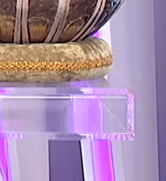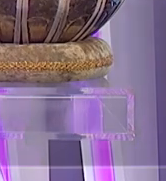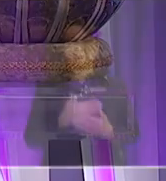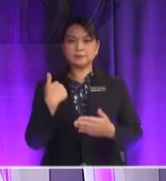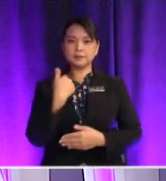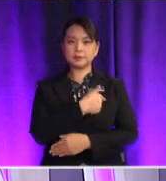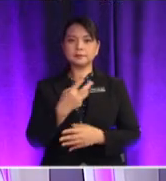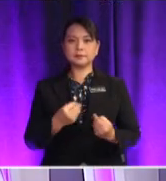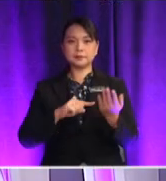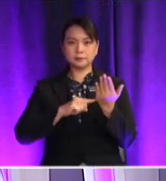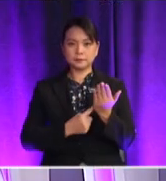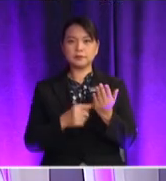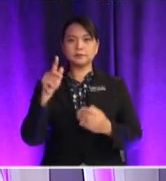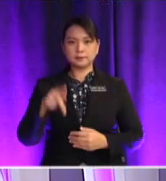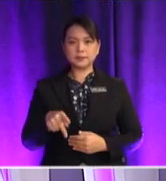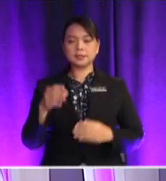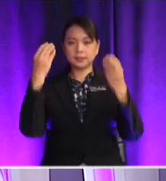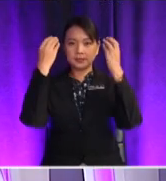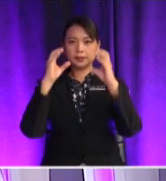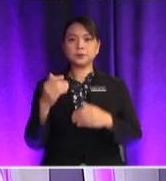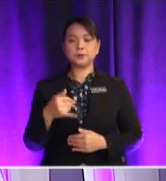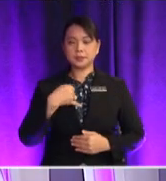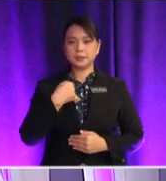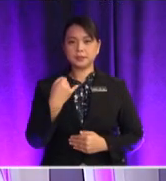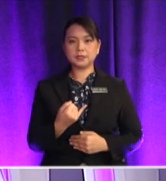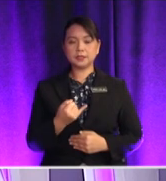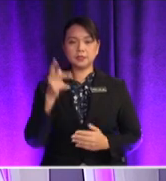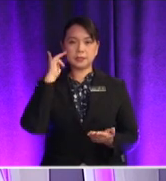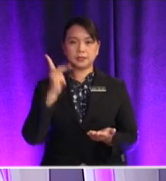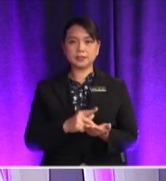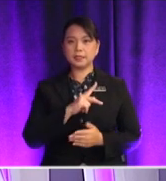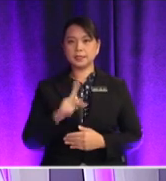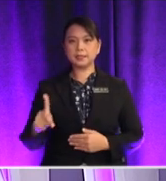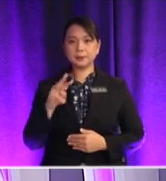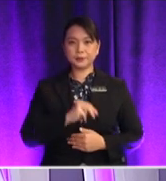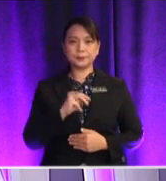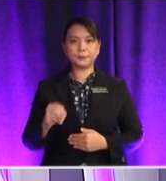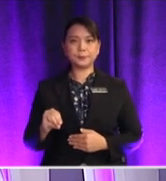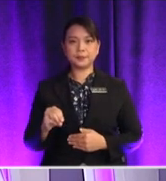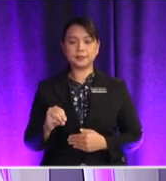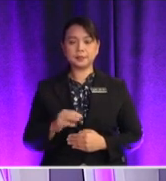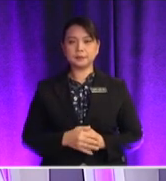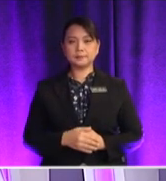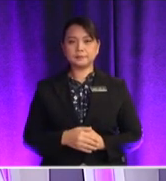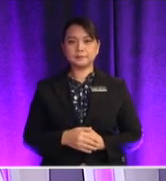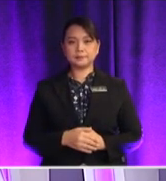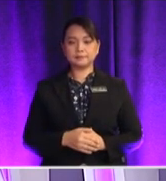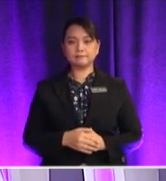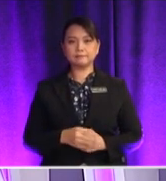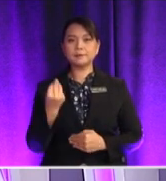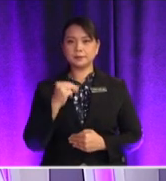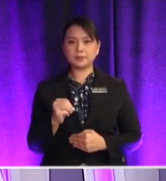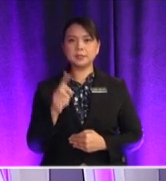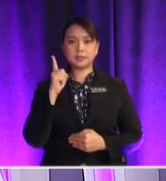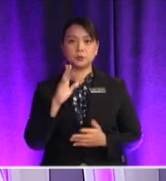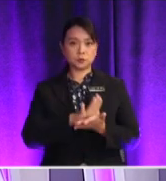punya kelas kita ni, saya pasti cikgu juga ingin memperkenalkan anak-anak murid kita di dalam Menengah Atas kali ini. Dan katanya mereka ini semua